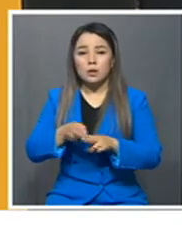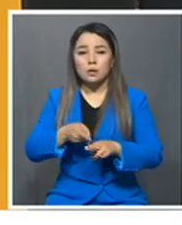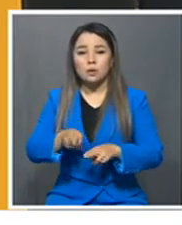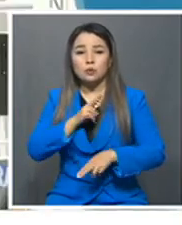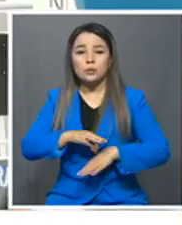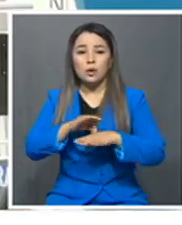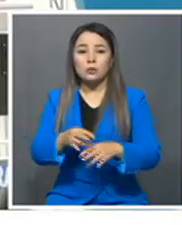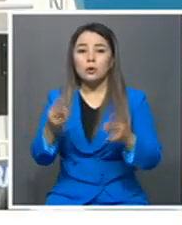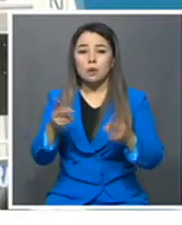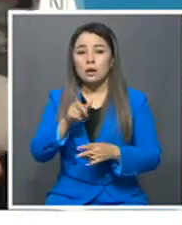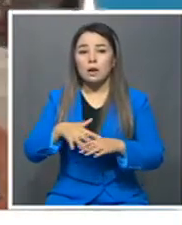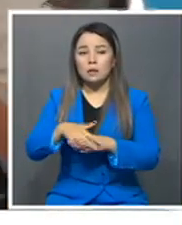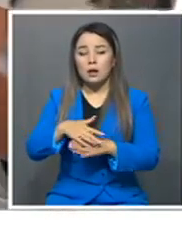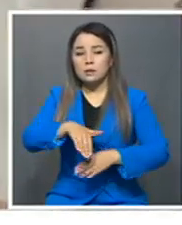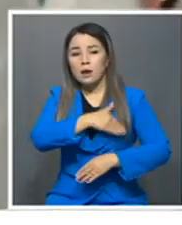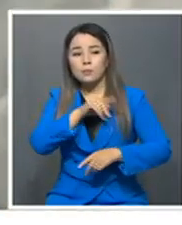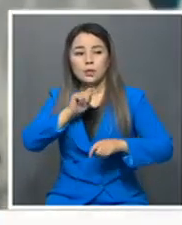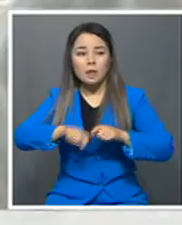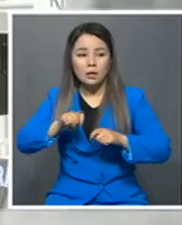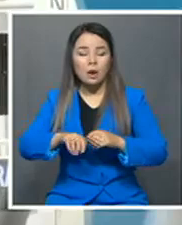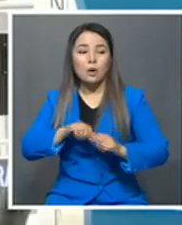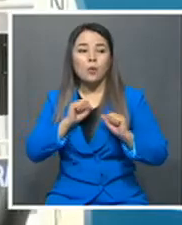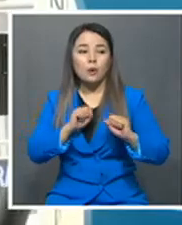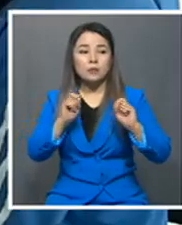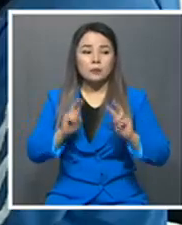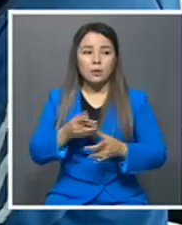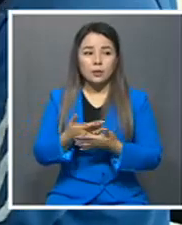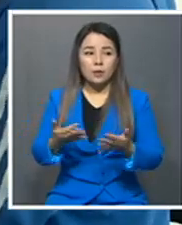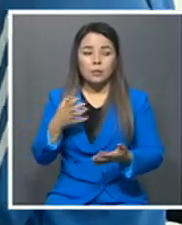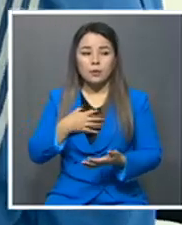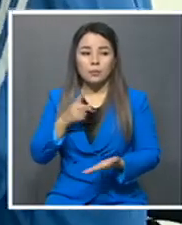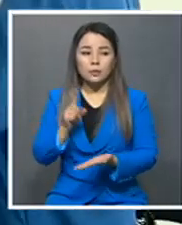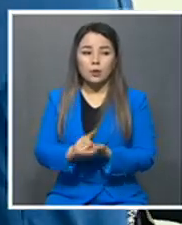керек. Жолаушылардың қызуы тексеріледі және қорғаныш құралдарының болуы шарт.